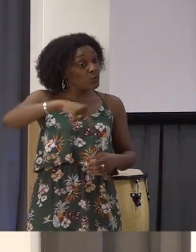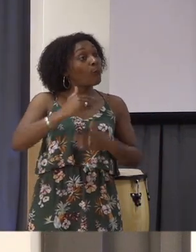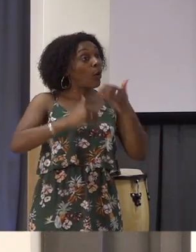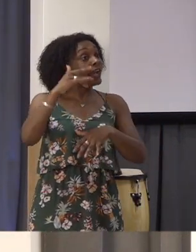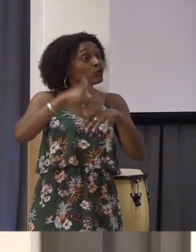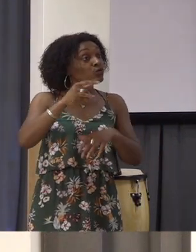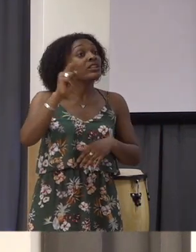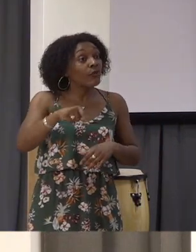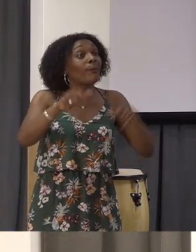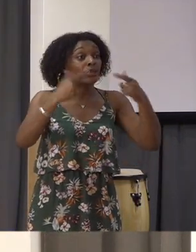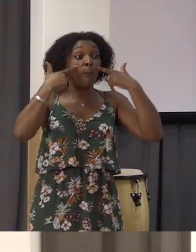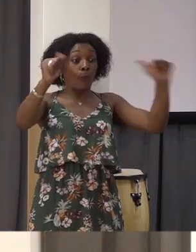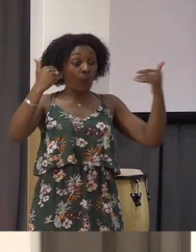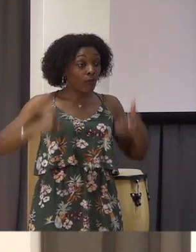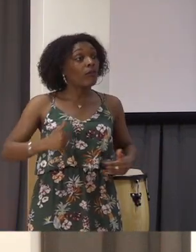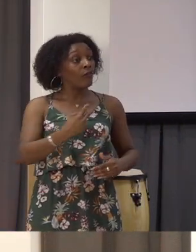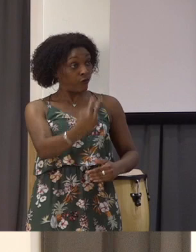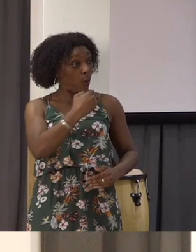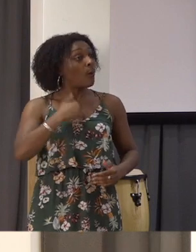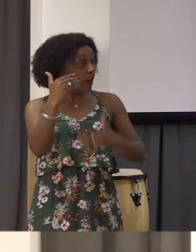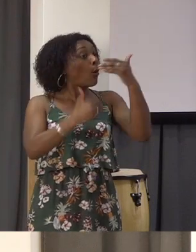le monde puisse voir ces progrès.